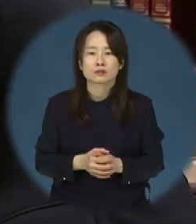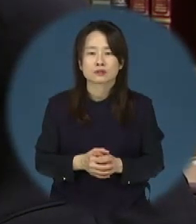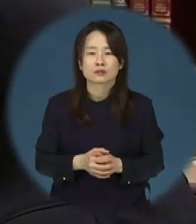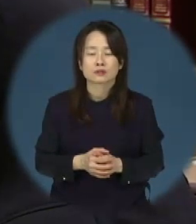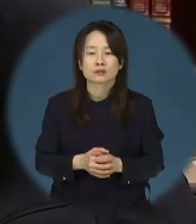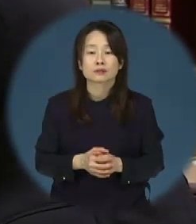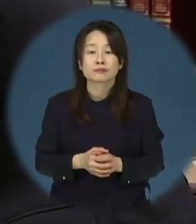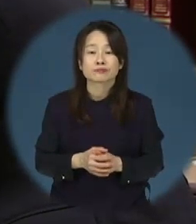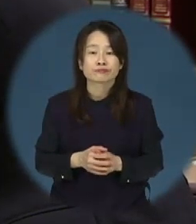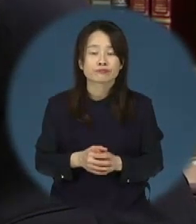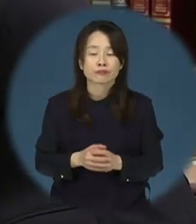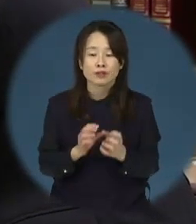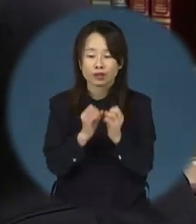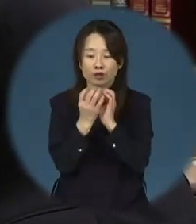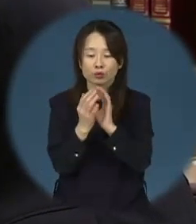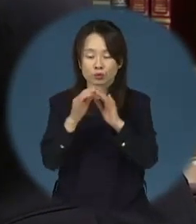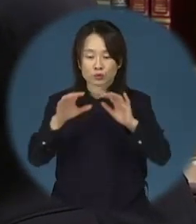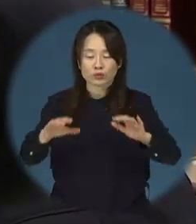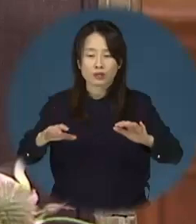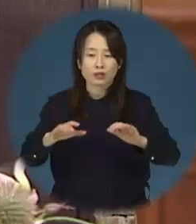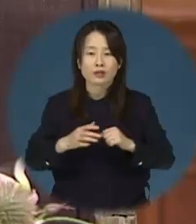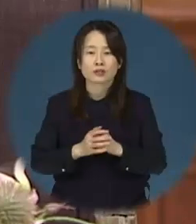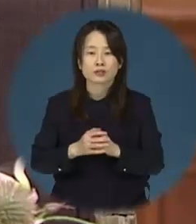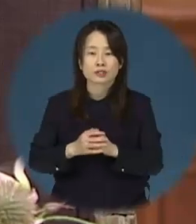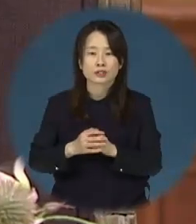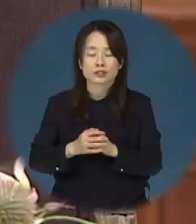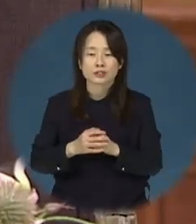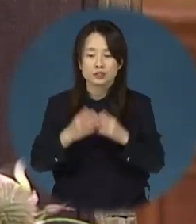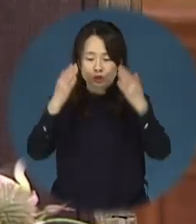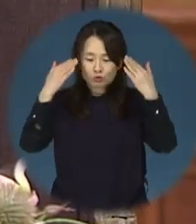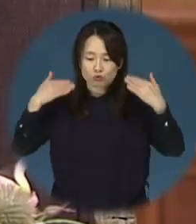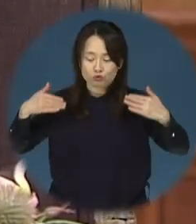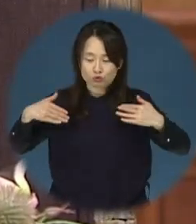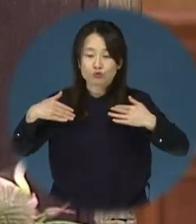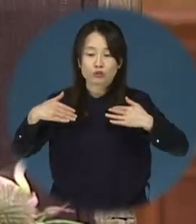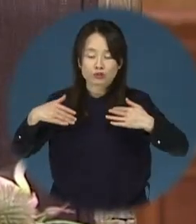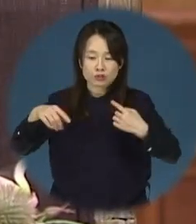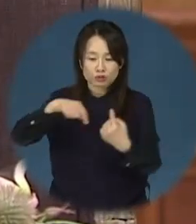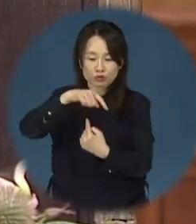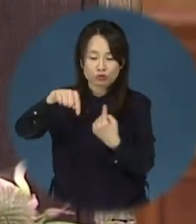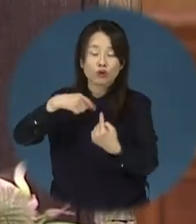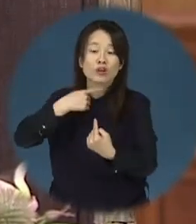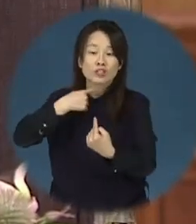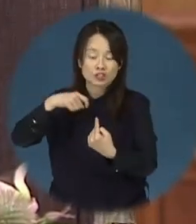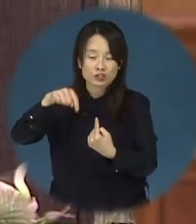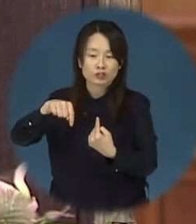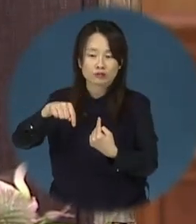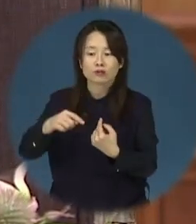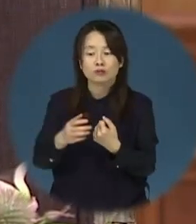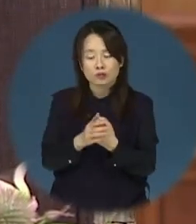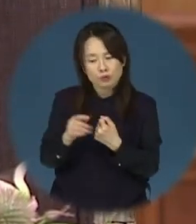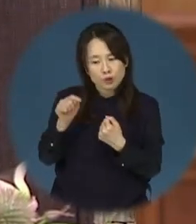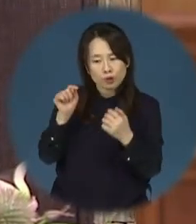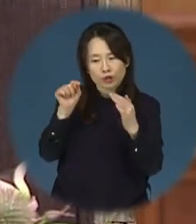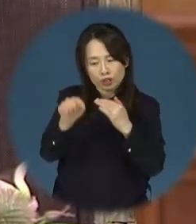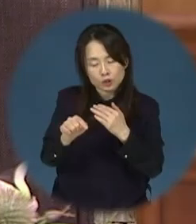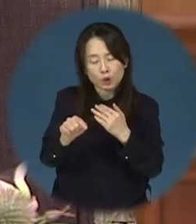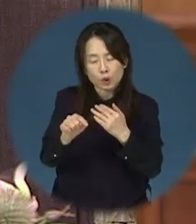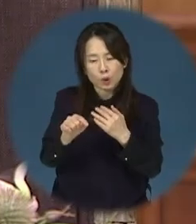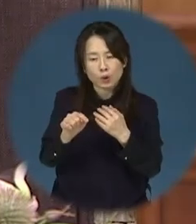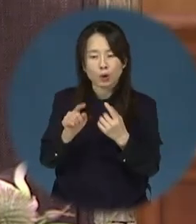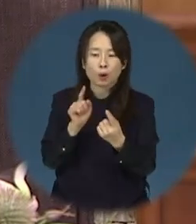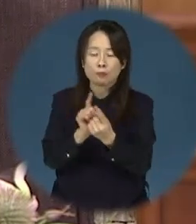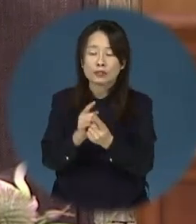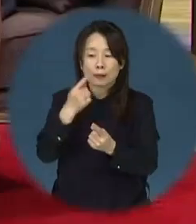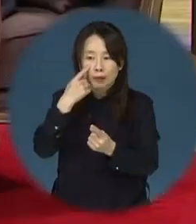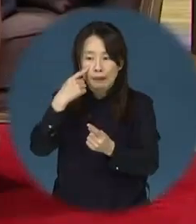꽃동네 수녀님들이 운영하시는데 운영하시면서 병원 운영하시면서 어떤 것들을 하고 계시는지 가서 만나봐라. 그래서